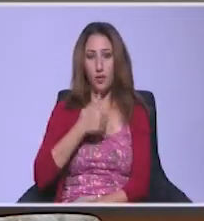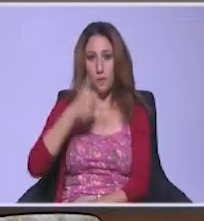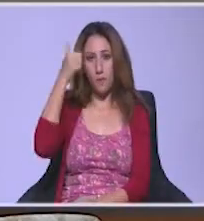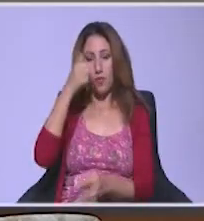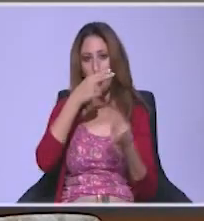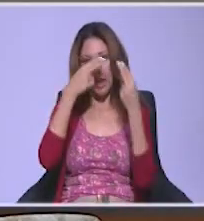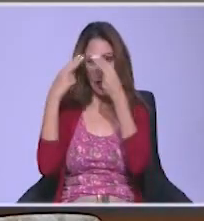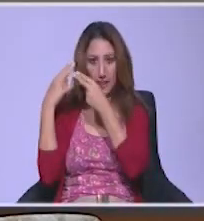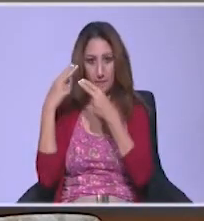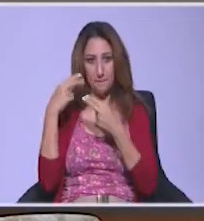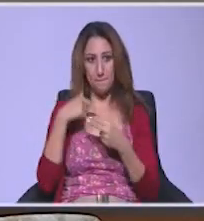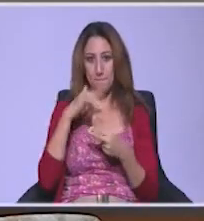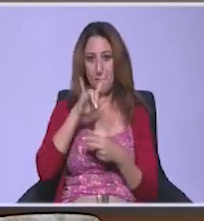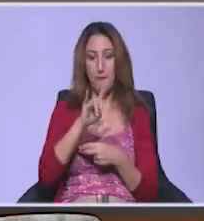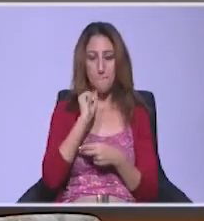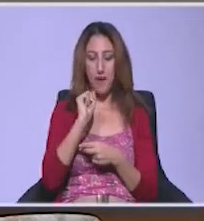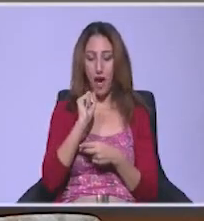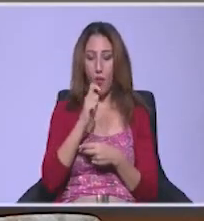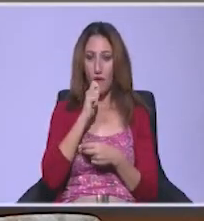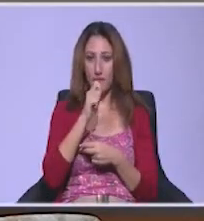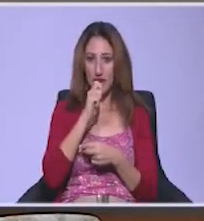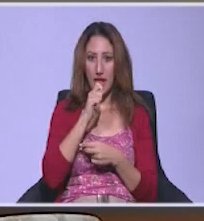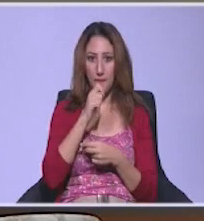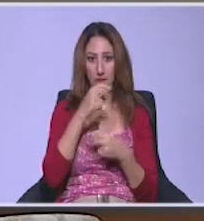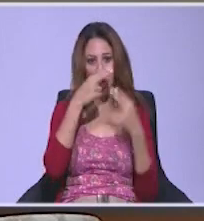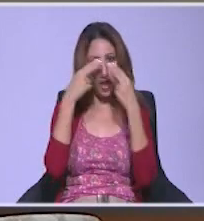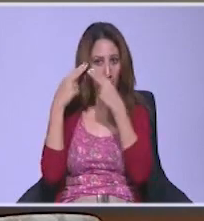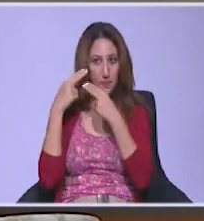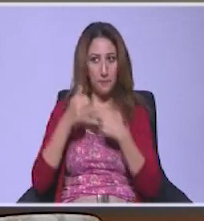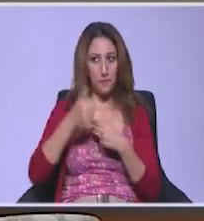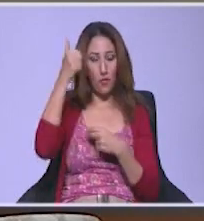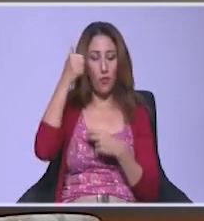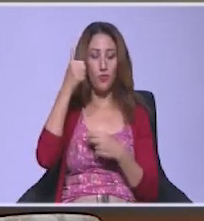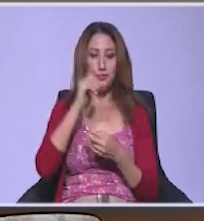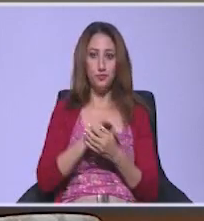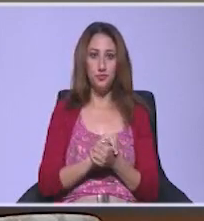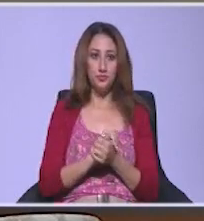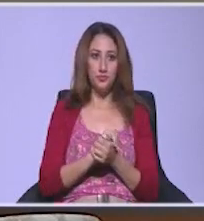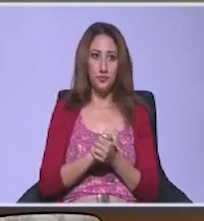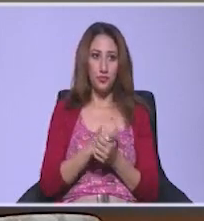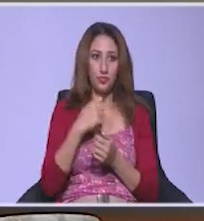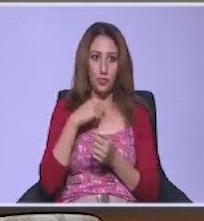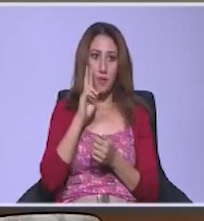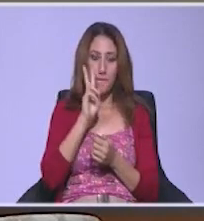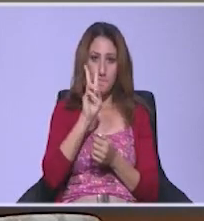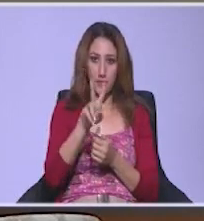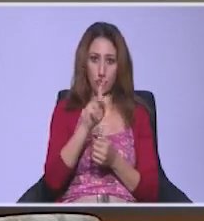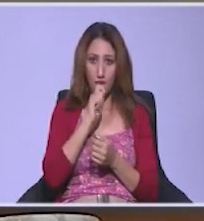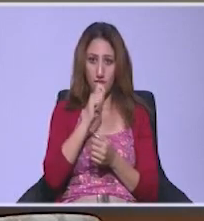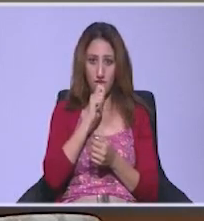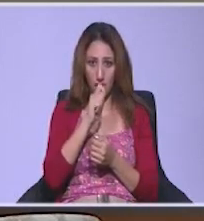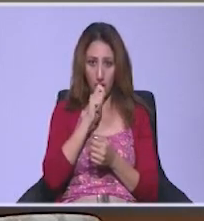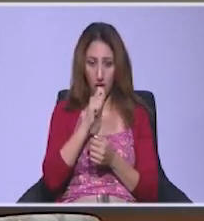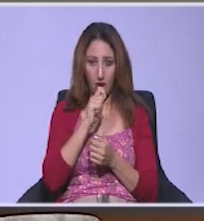أجمل الفقرات اللي أنا بحبها الحقيقة. وللي بيشوفنا النهاردة الأول مرة بفكروا هذه الفقرة إن